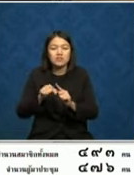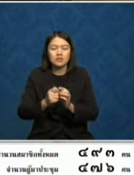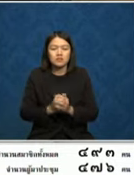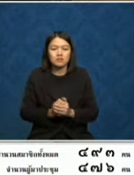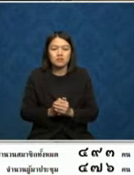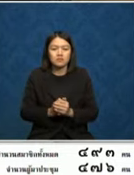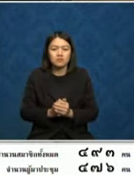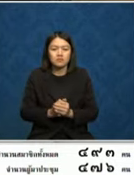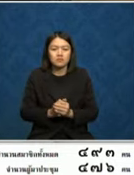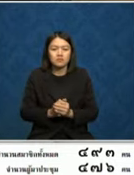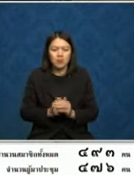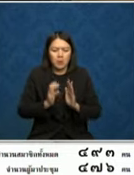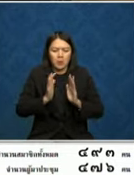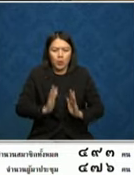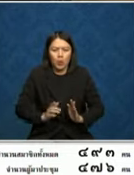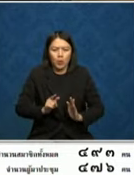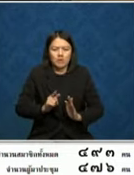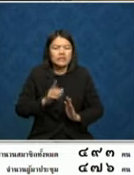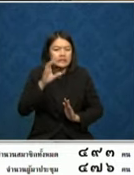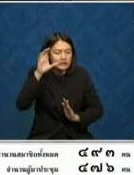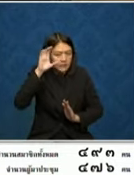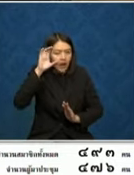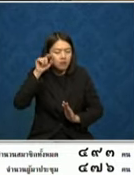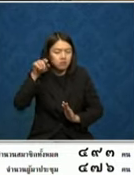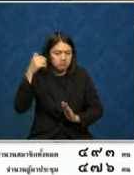วันนี้คนที่หลงเชื่อ